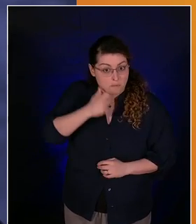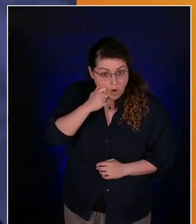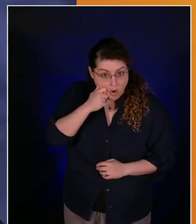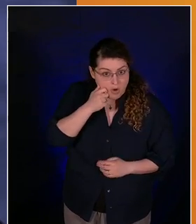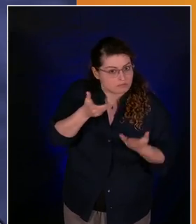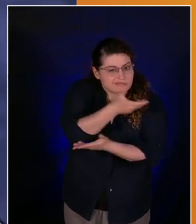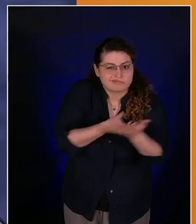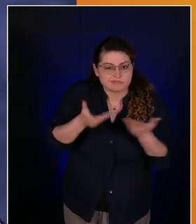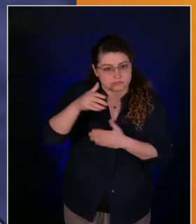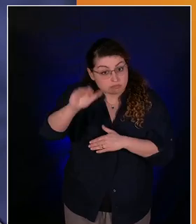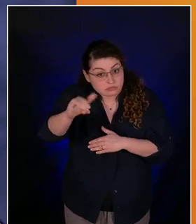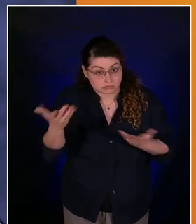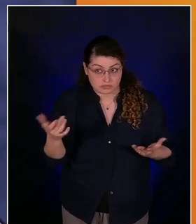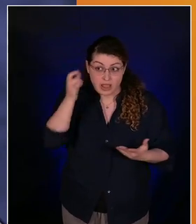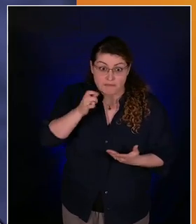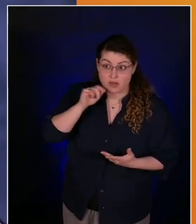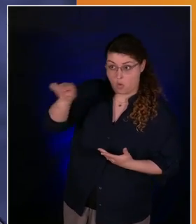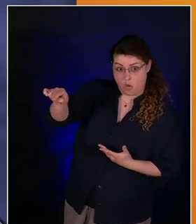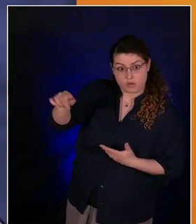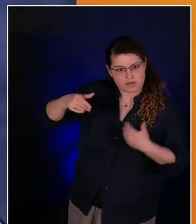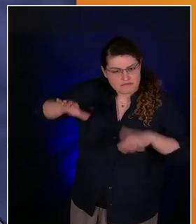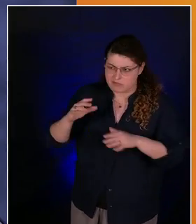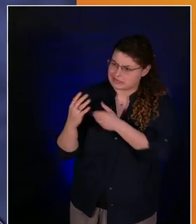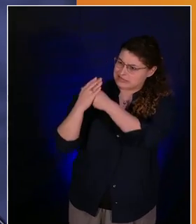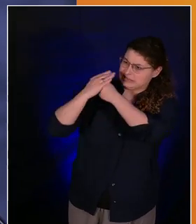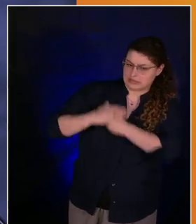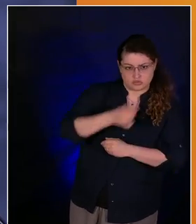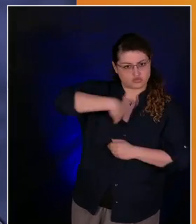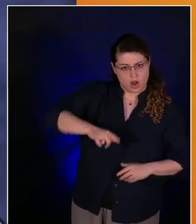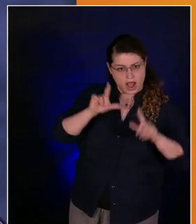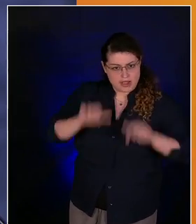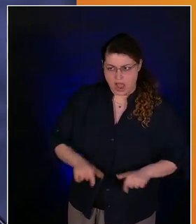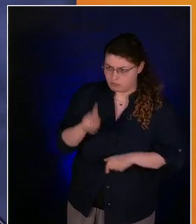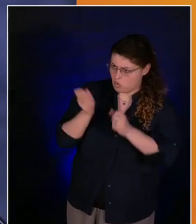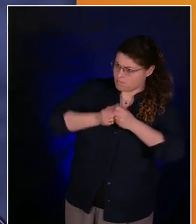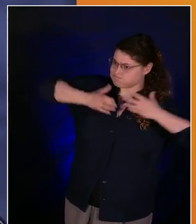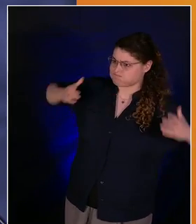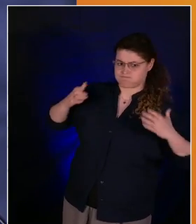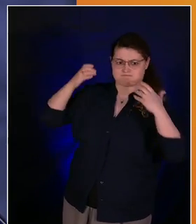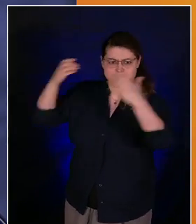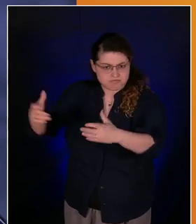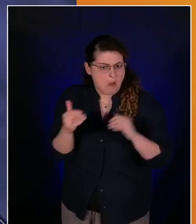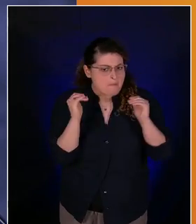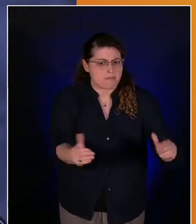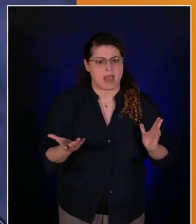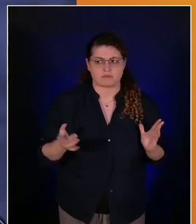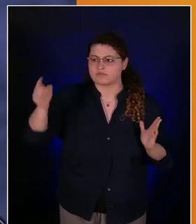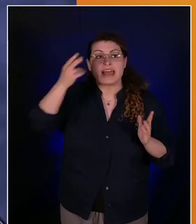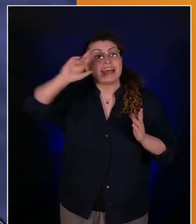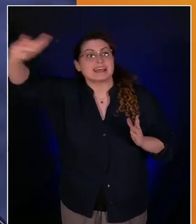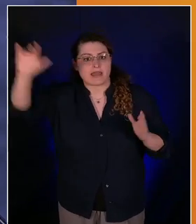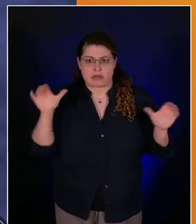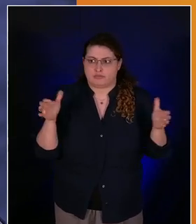interpellons pour dire à Macron que même s'il nous réprime nous serons là encore plus nombreux même s'il en